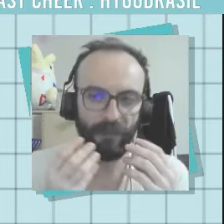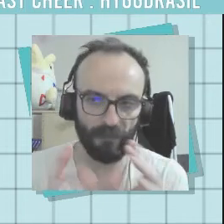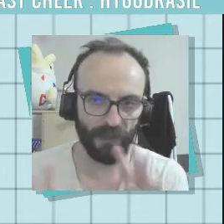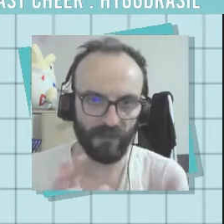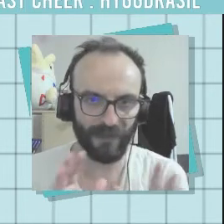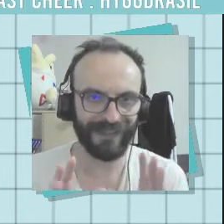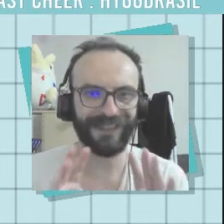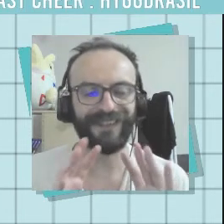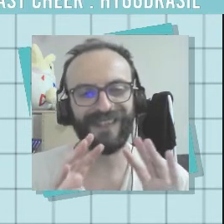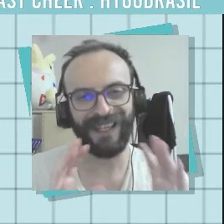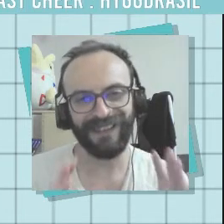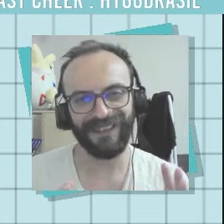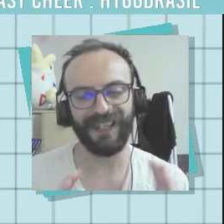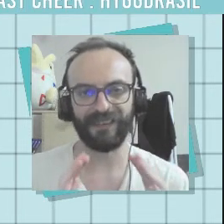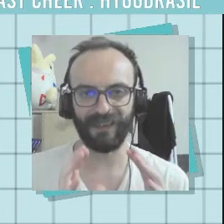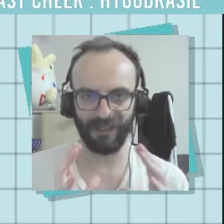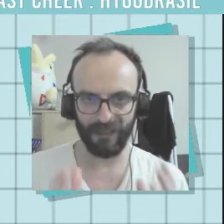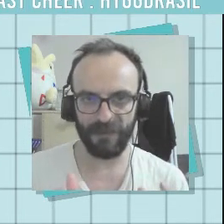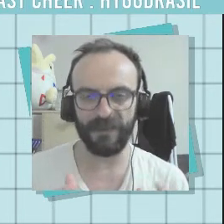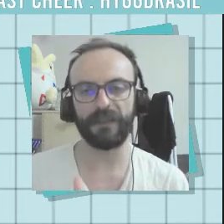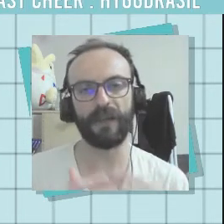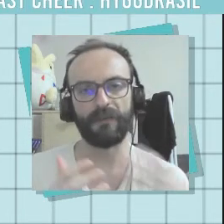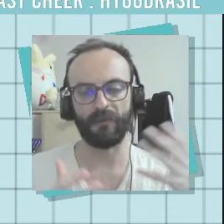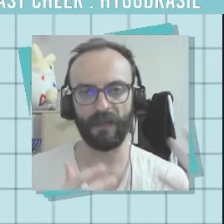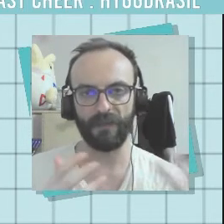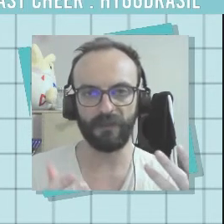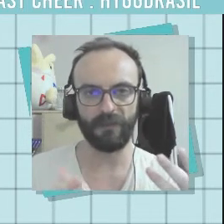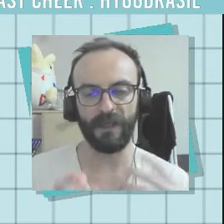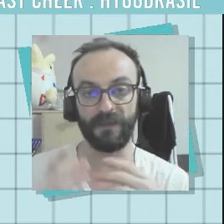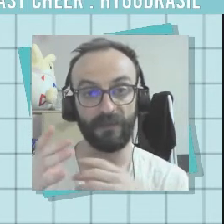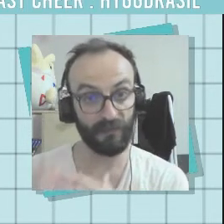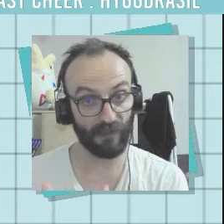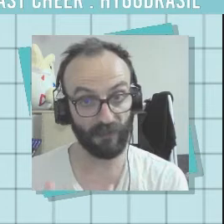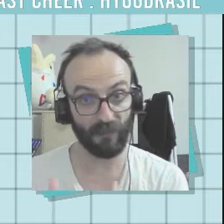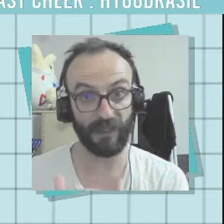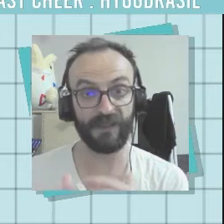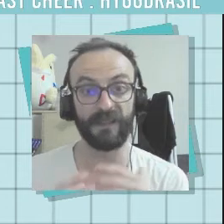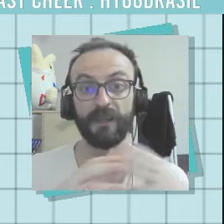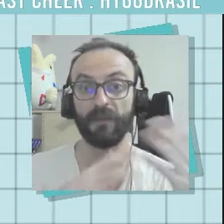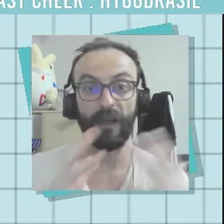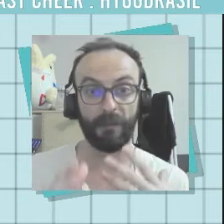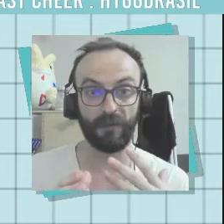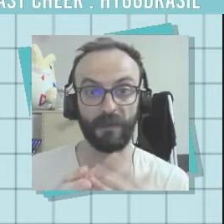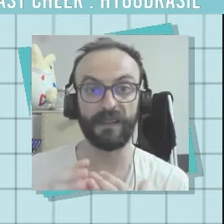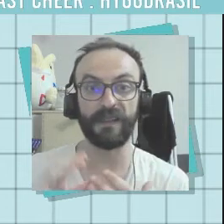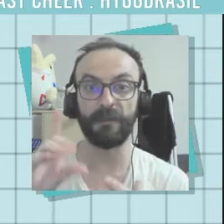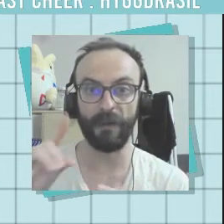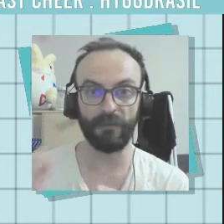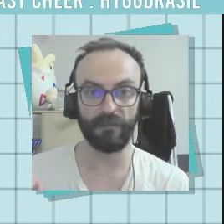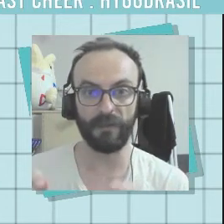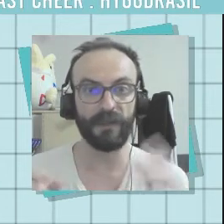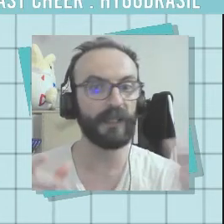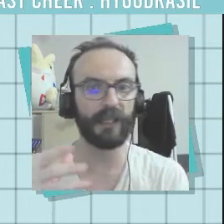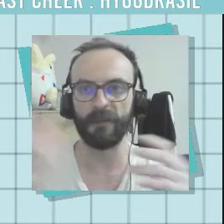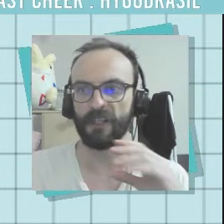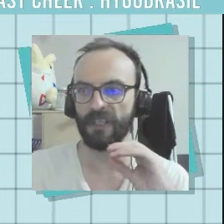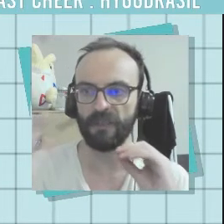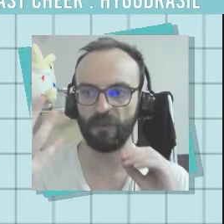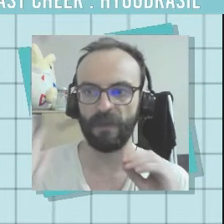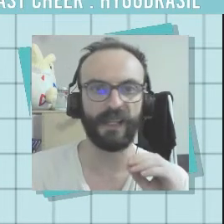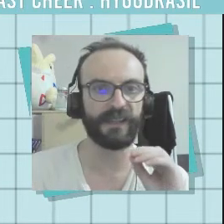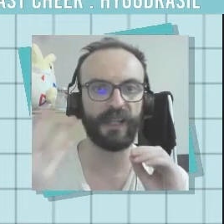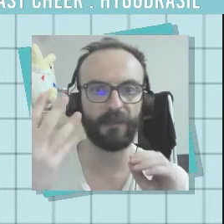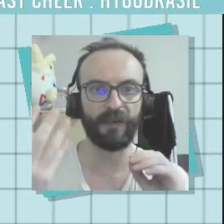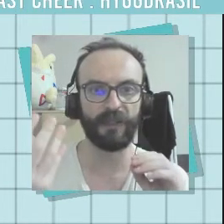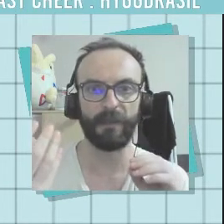ça peut avoir son intérêt dans certains cas très limités. Voilà, vous parlez avec une personne, vous avez du mal à signer ou elle n'a pas compris le signe, paf, vous l'appelez et imaginez que